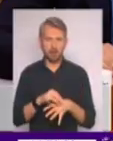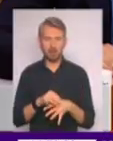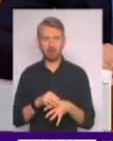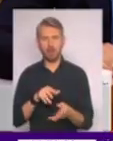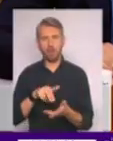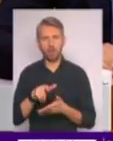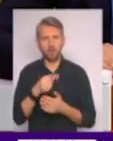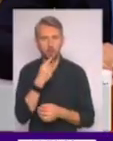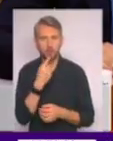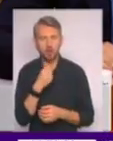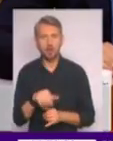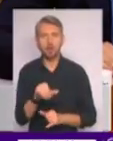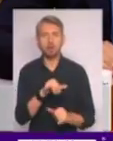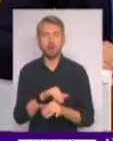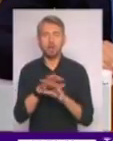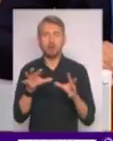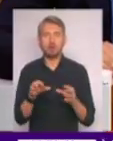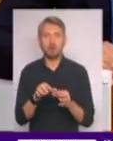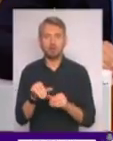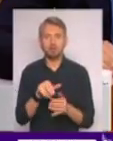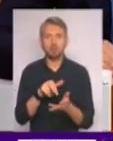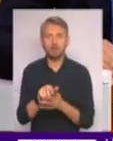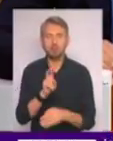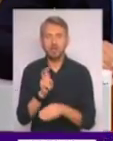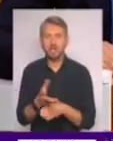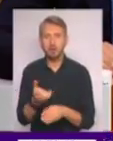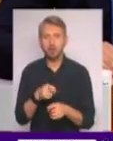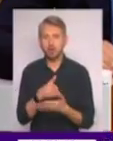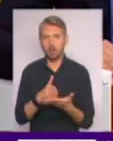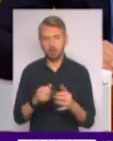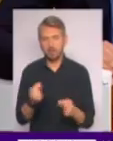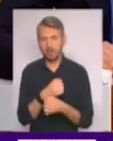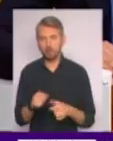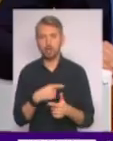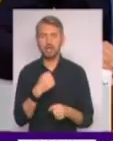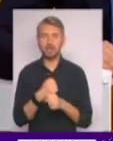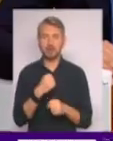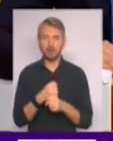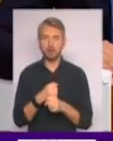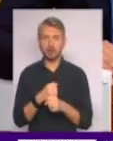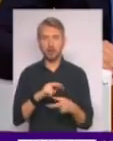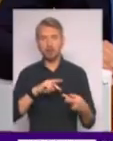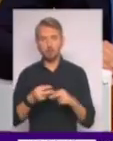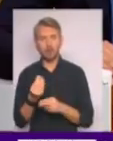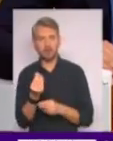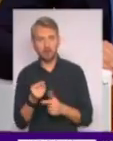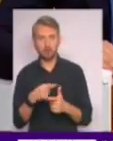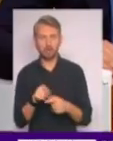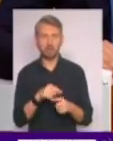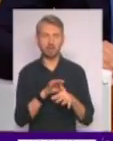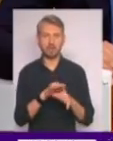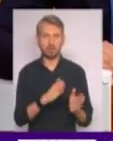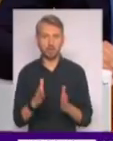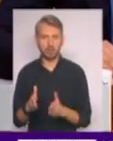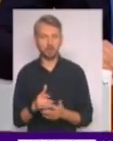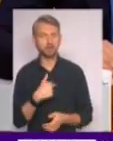опорно-двигательного аппарата, куда-то вообще подойти и получить этот хлеб. Или делайте монетизацию, или наводите порядок.